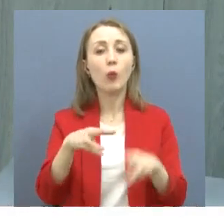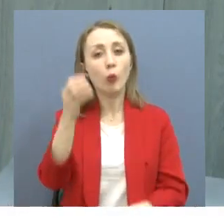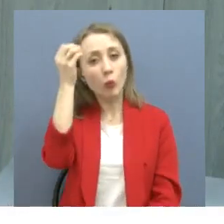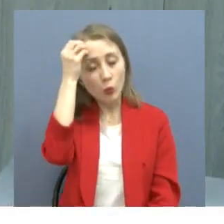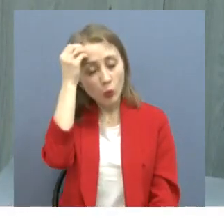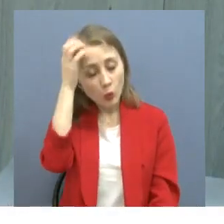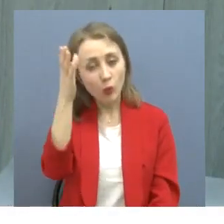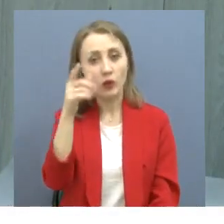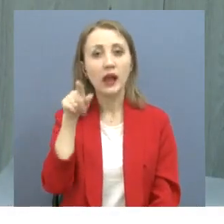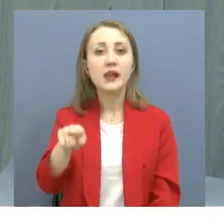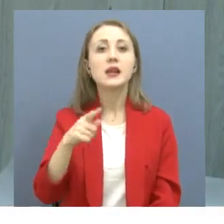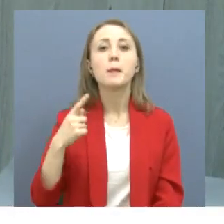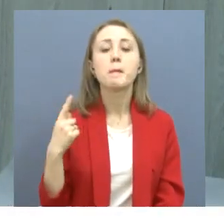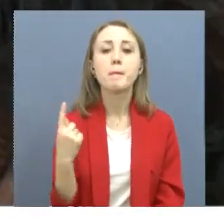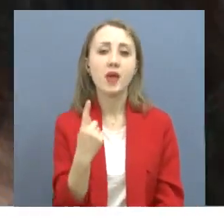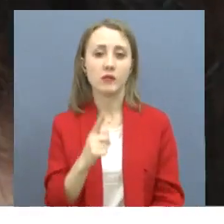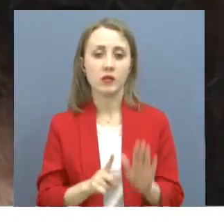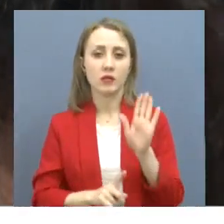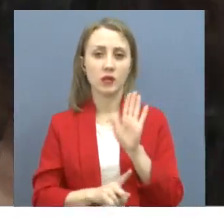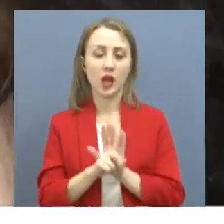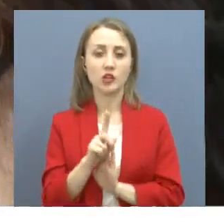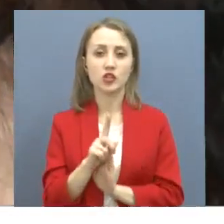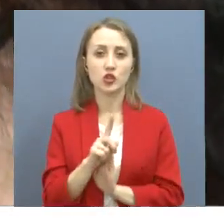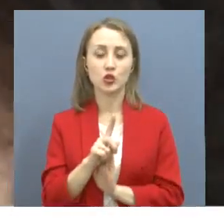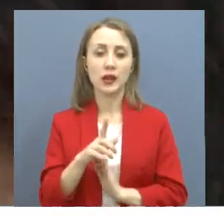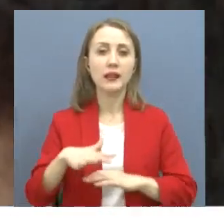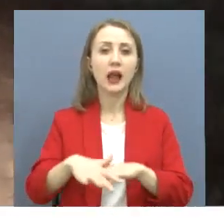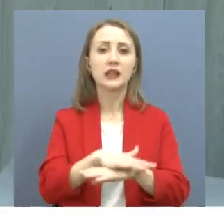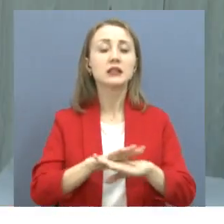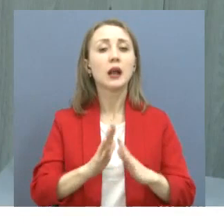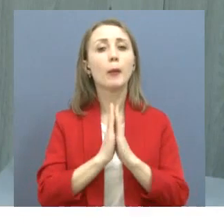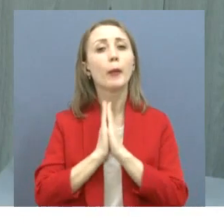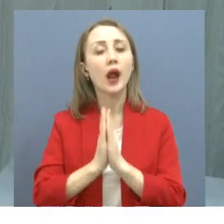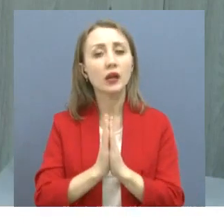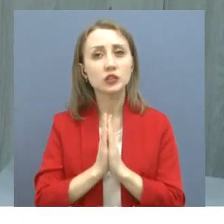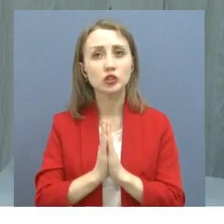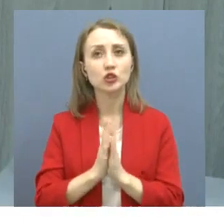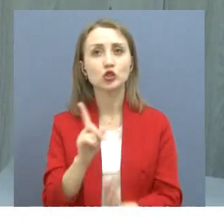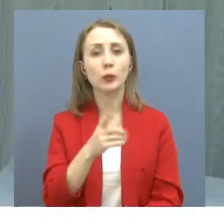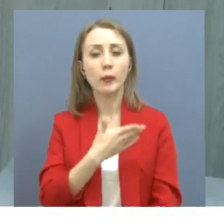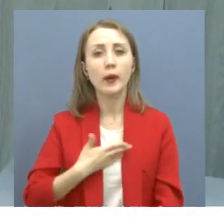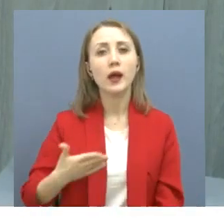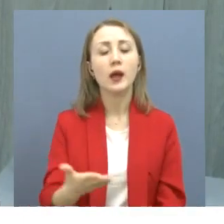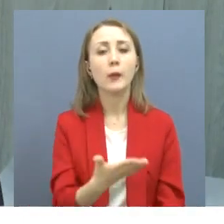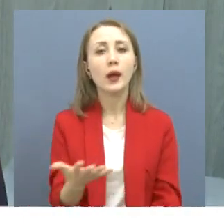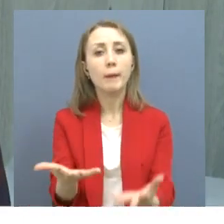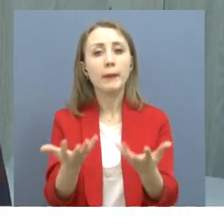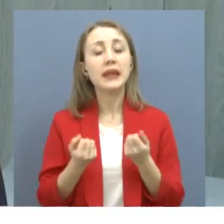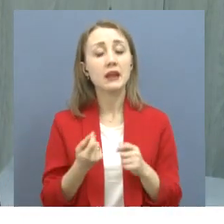оно одним из первых обратилось к населению, чтобы мы приняли